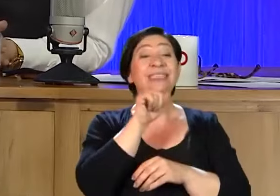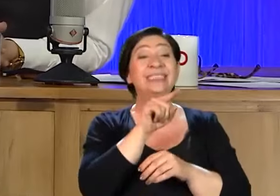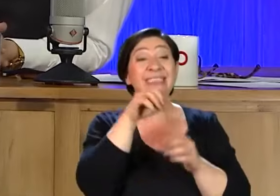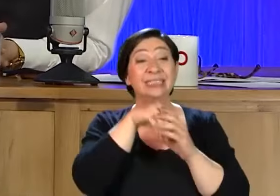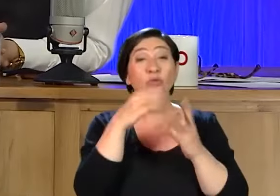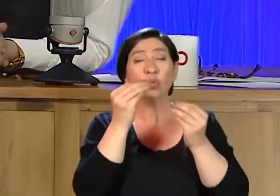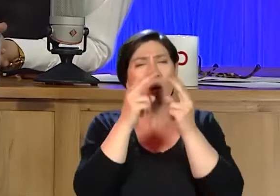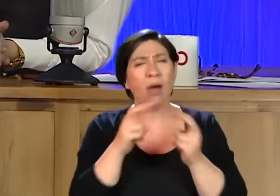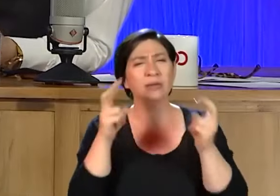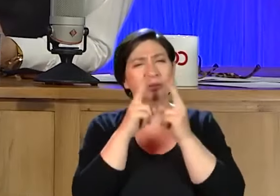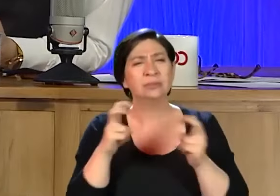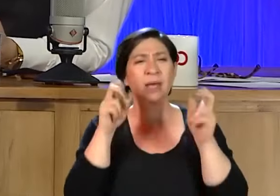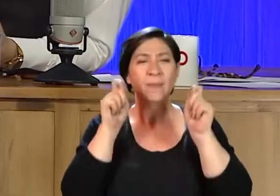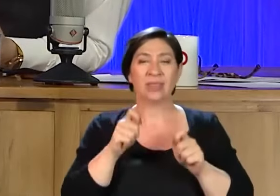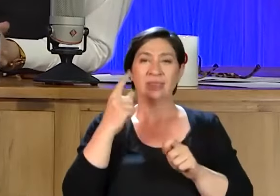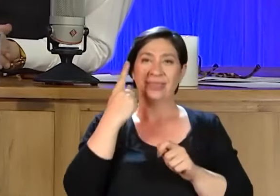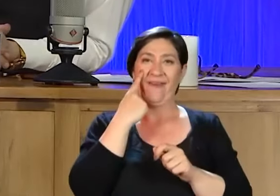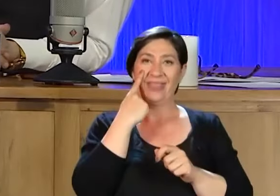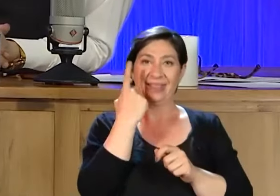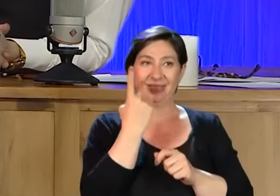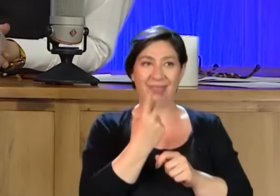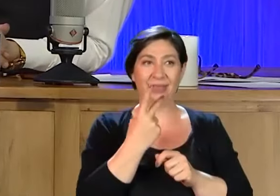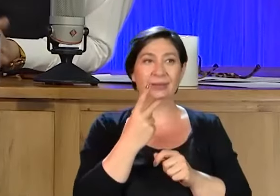çok araştırmalar yapıldı. Yani devletin